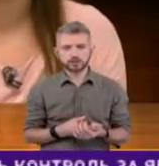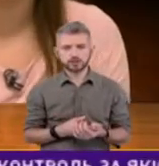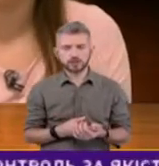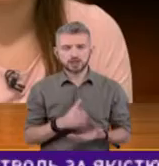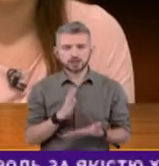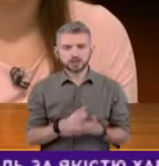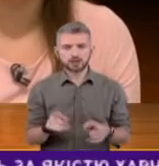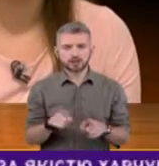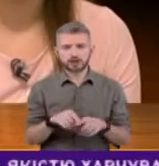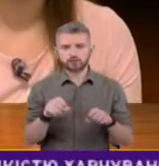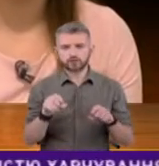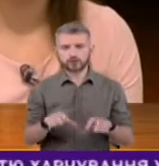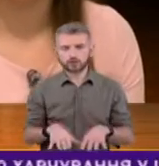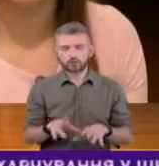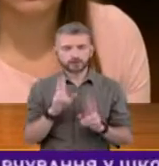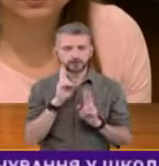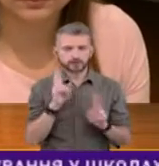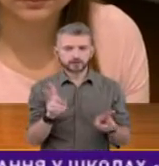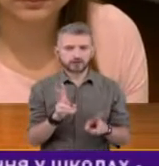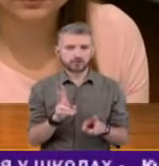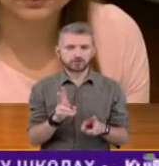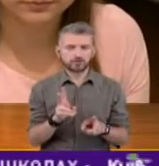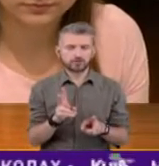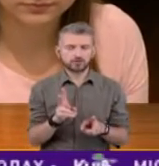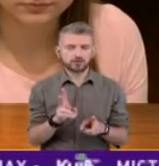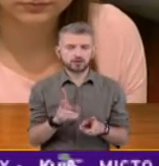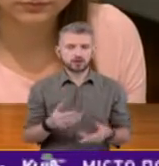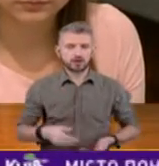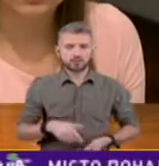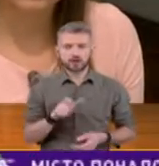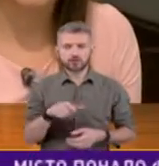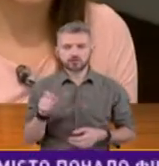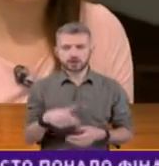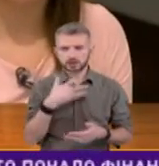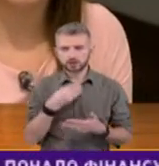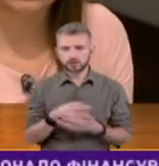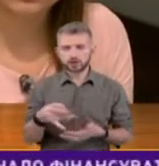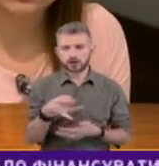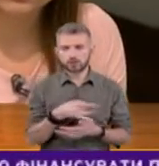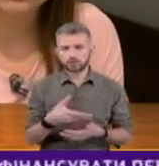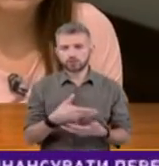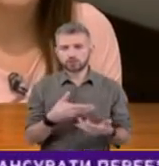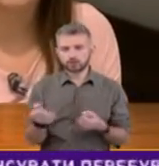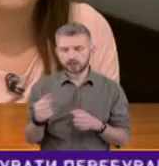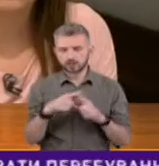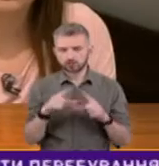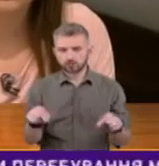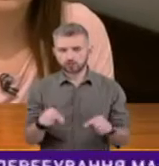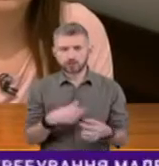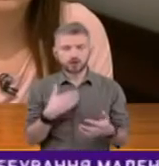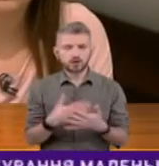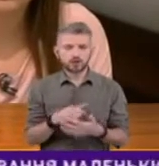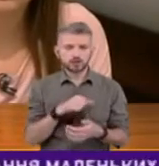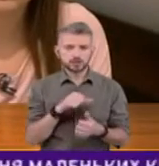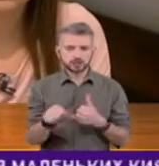Є така постанова, не знаю, ще тільки саме мешканці свого району приймати в школу. А ви саме